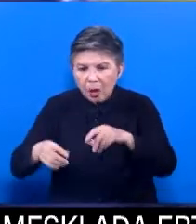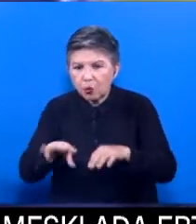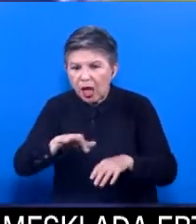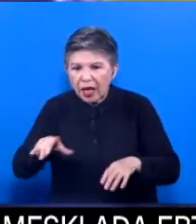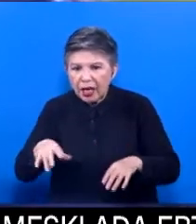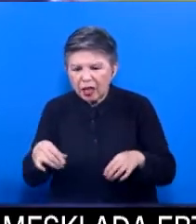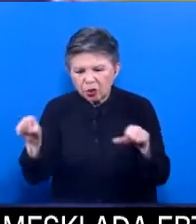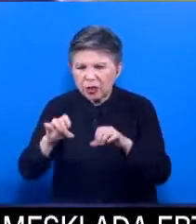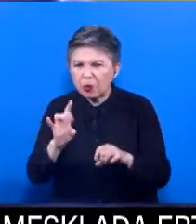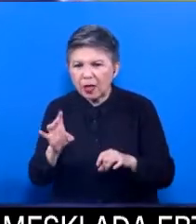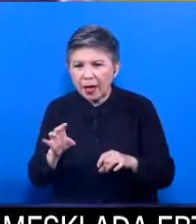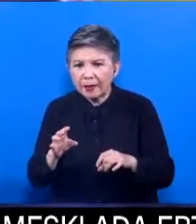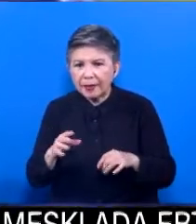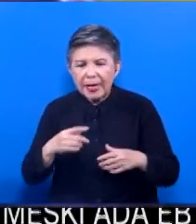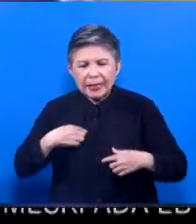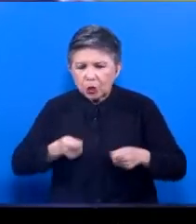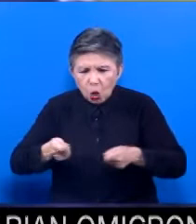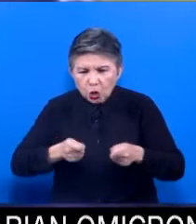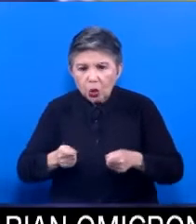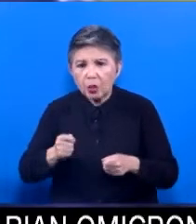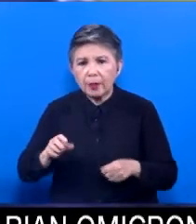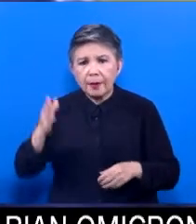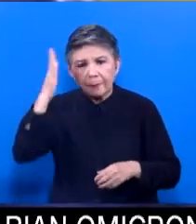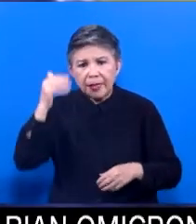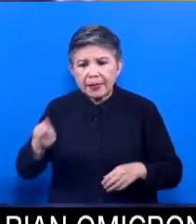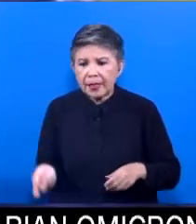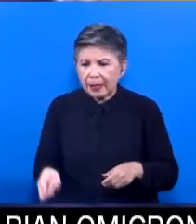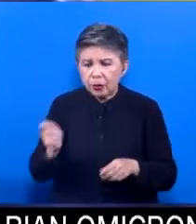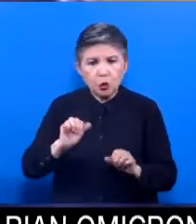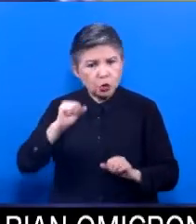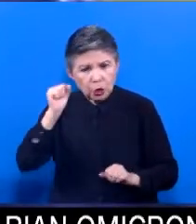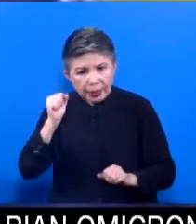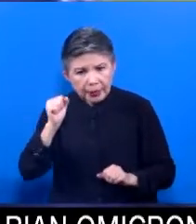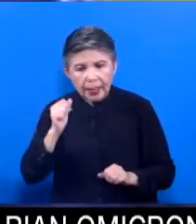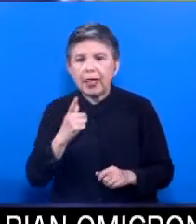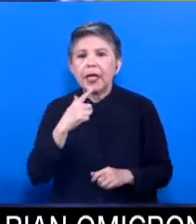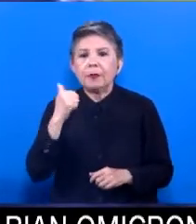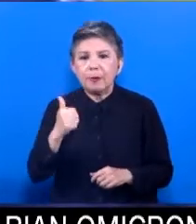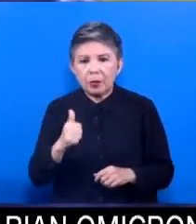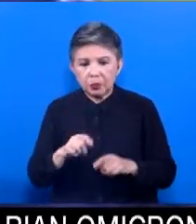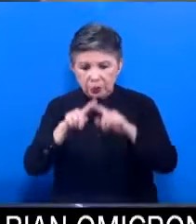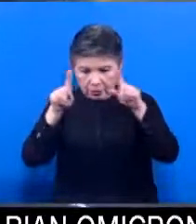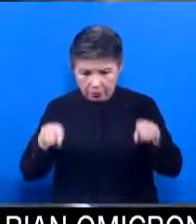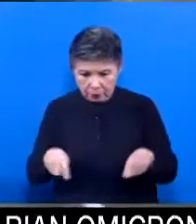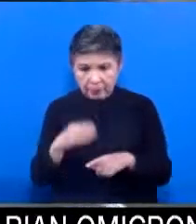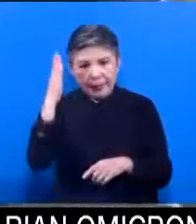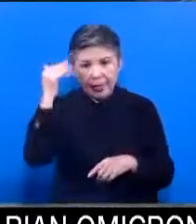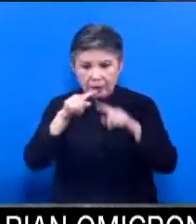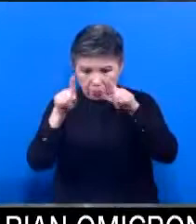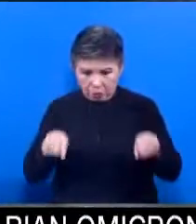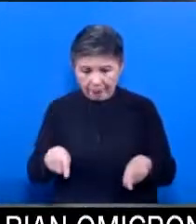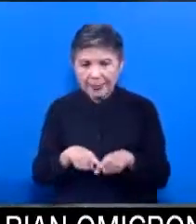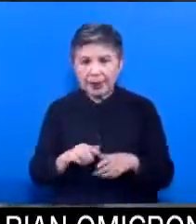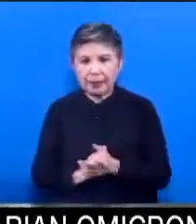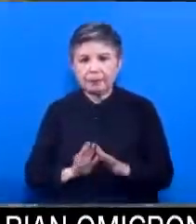dari sisi keamanan pangan itu juga lebih baik karena kemudian ada tanggal kadaluarsa.